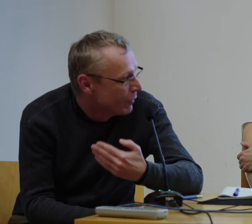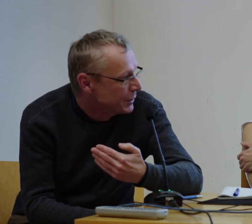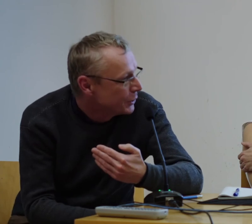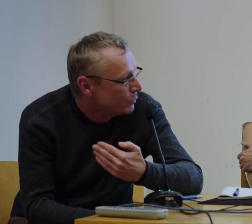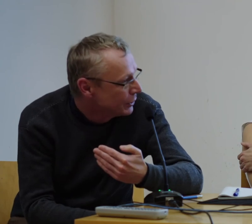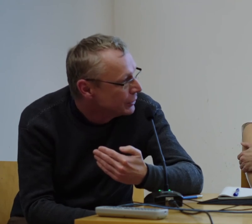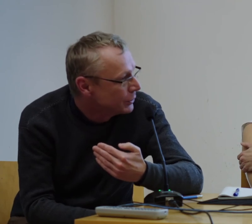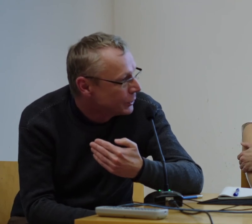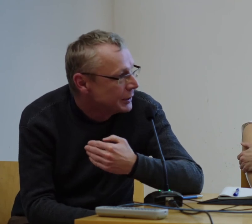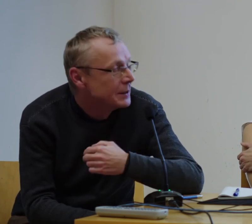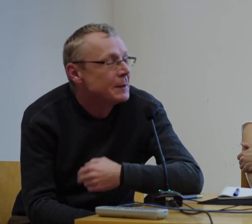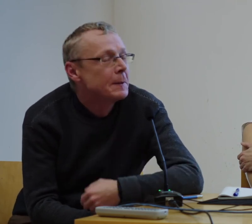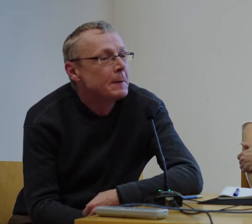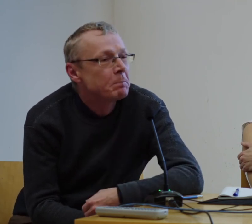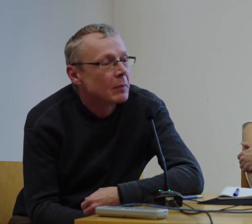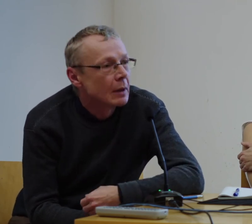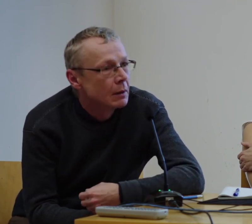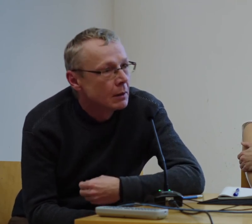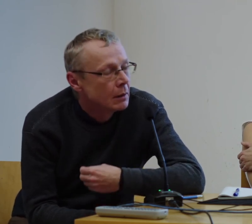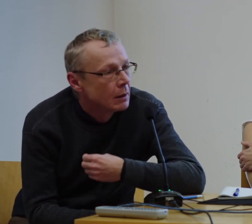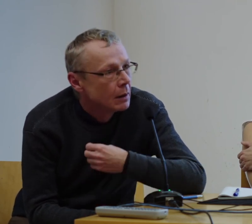to fungování jako v této roli.